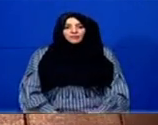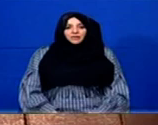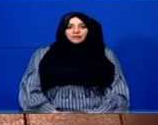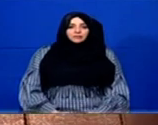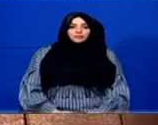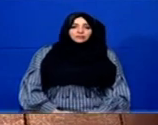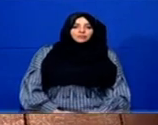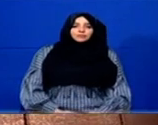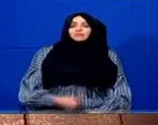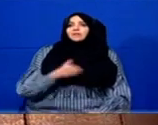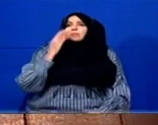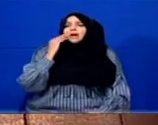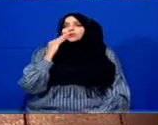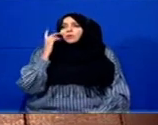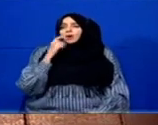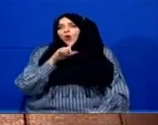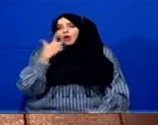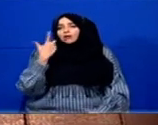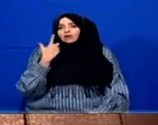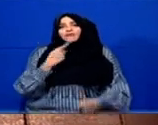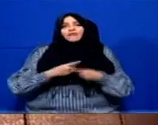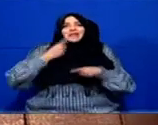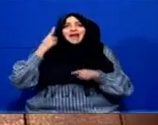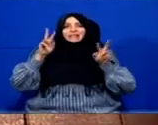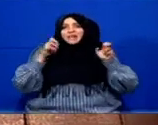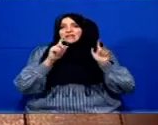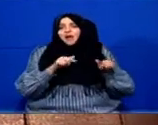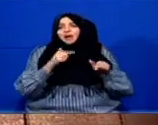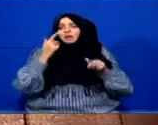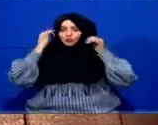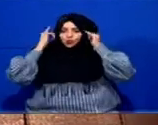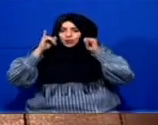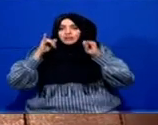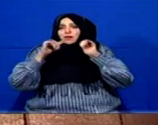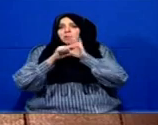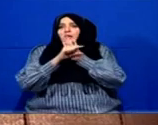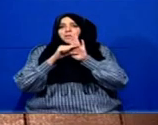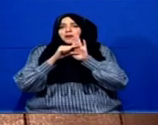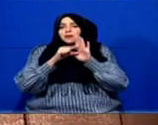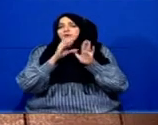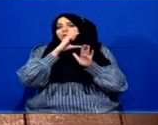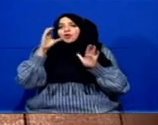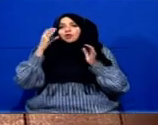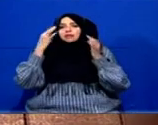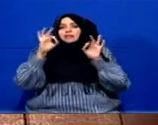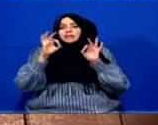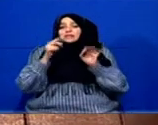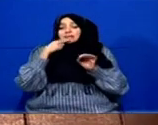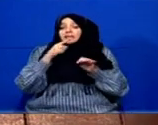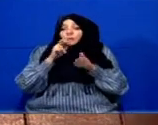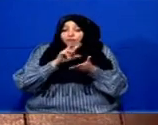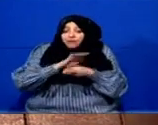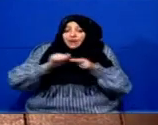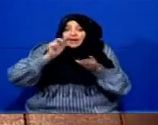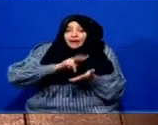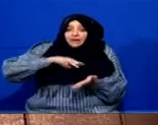الوارده في مجال العبادات ربنا قال في سوره البقره الايه 10 اقيموا الصلاه واتوا الزكاه اذا